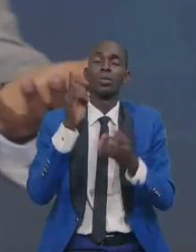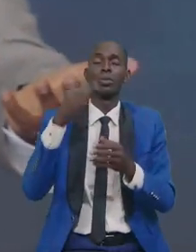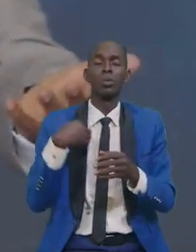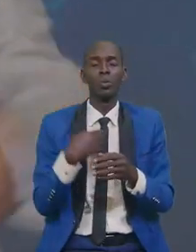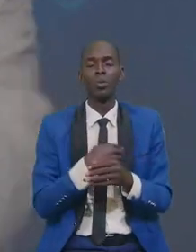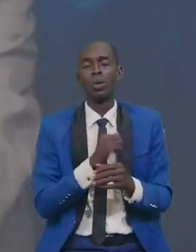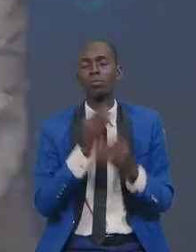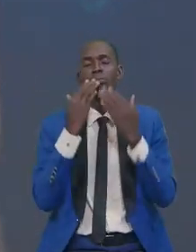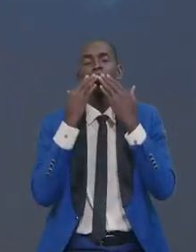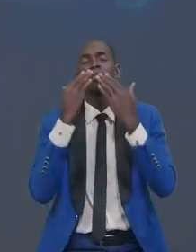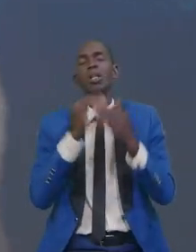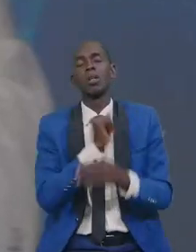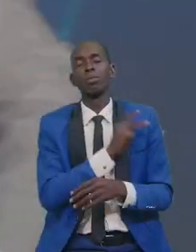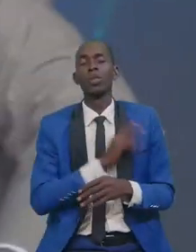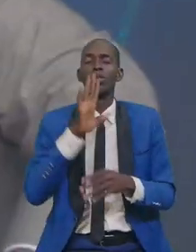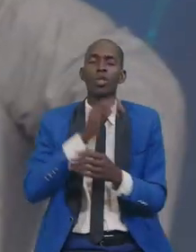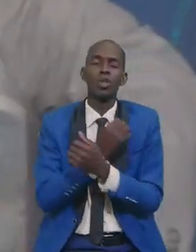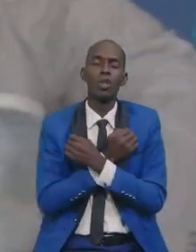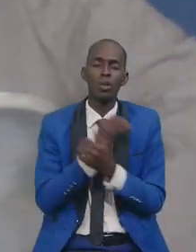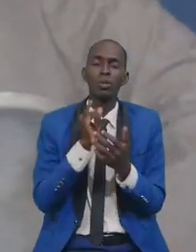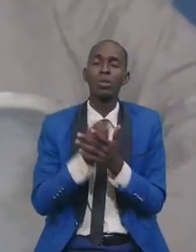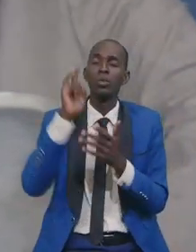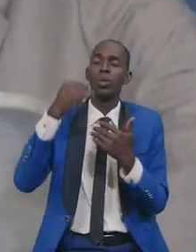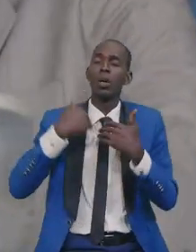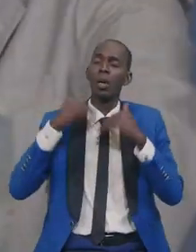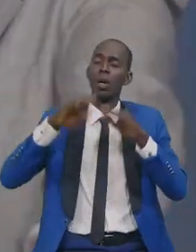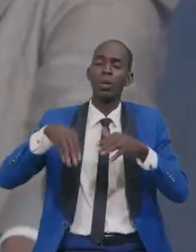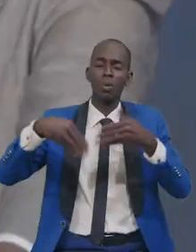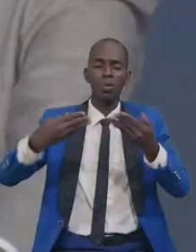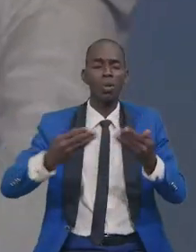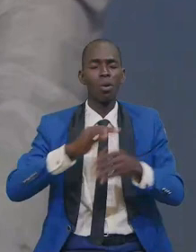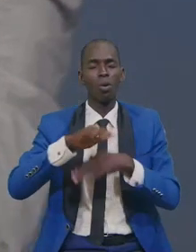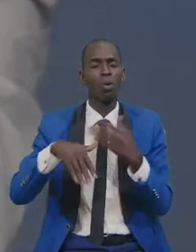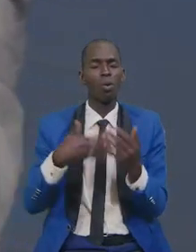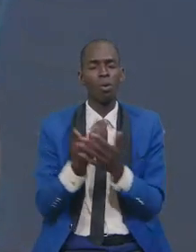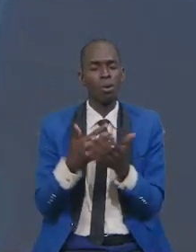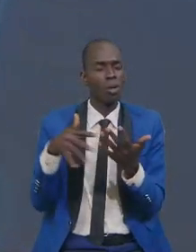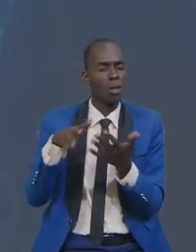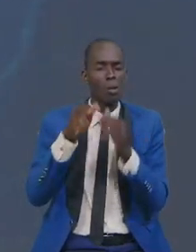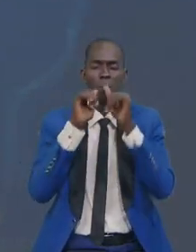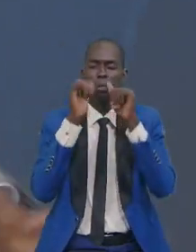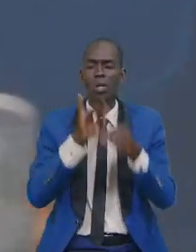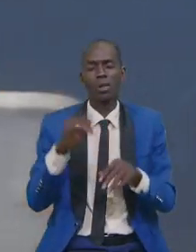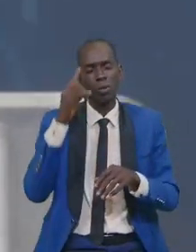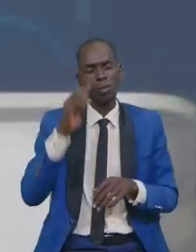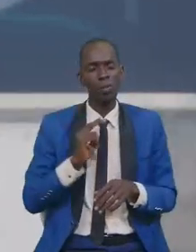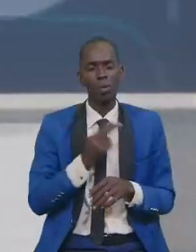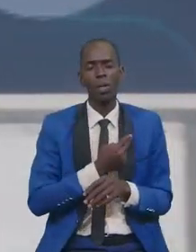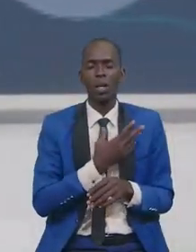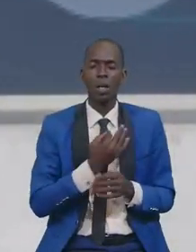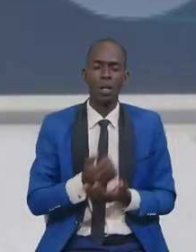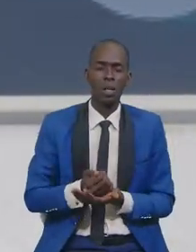t'exaltons. Nous t'apprécions. Ton amour, l'amour que tu as pour nous. Toutes ces bénédictions pour nous.